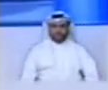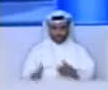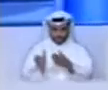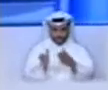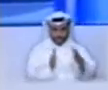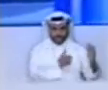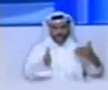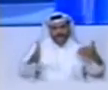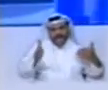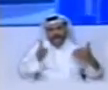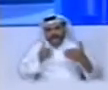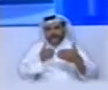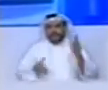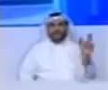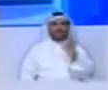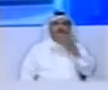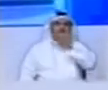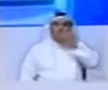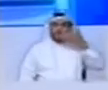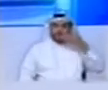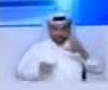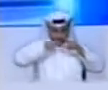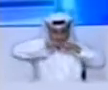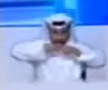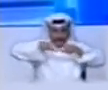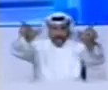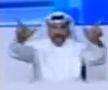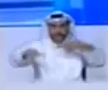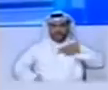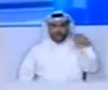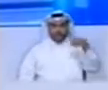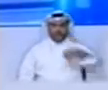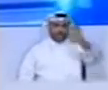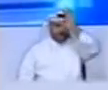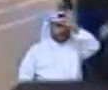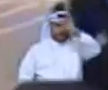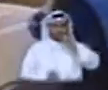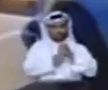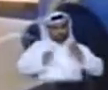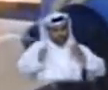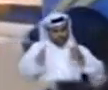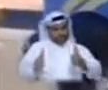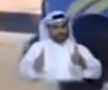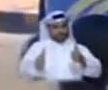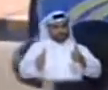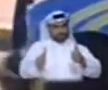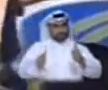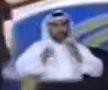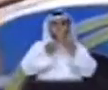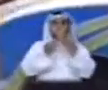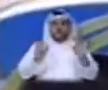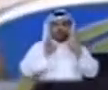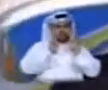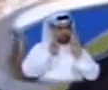مع قرب شهر رمضان المبارك، أعلنت وزارة الداخلية اتخاذها كافة الاستعدادات والتدابير لاستقبال الشهر الفضيل،